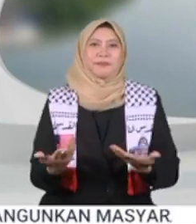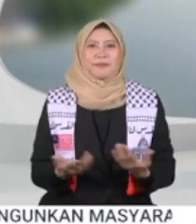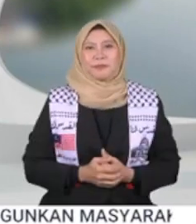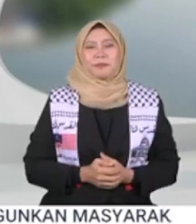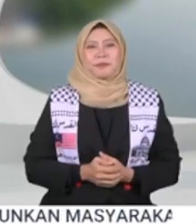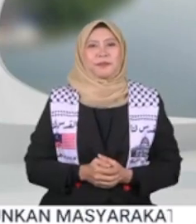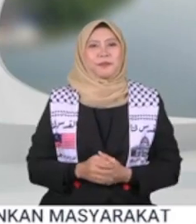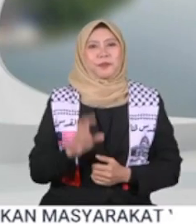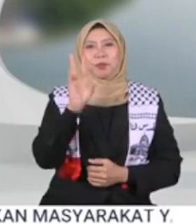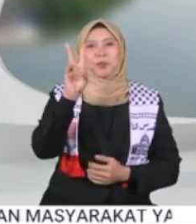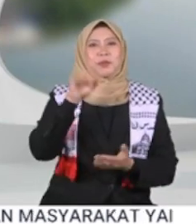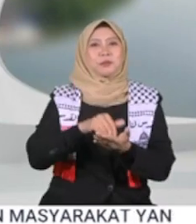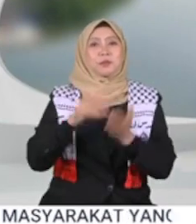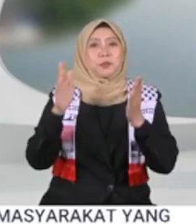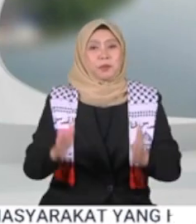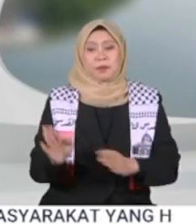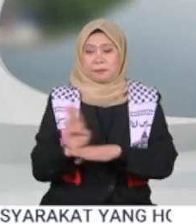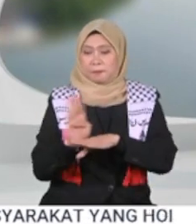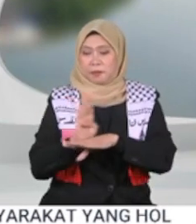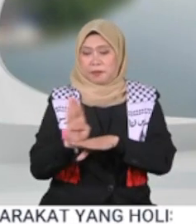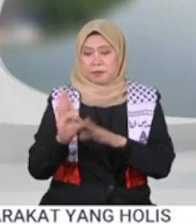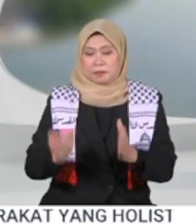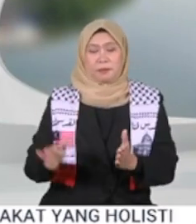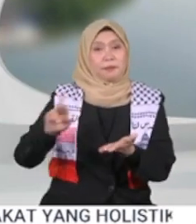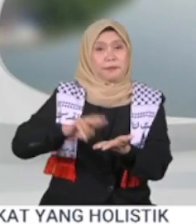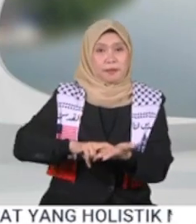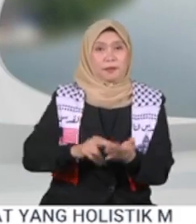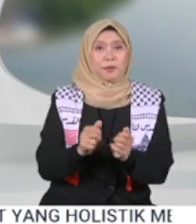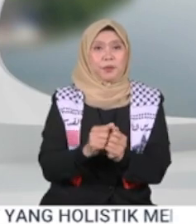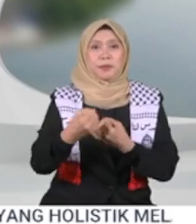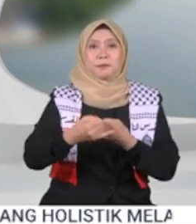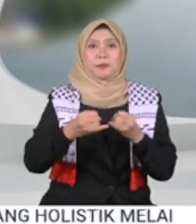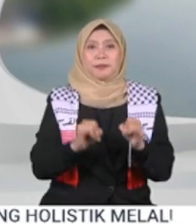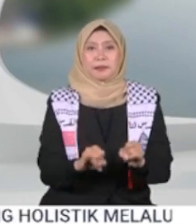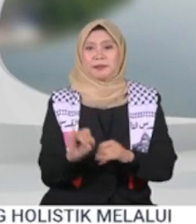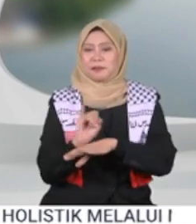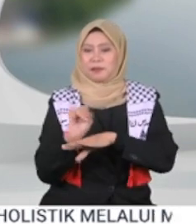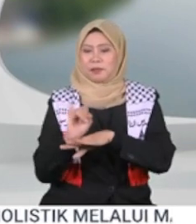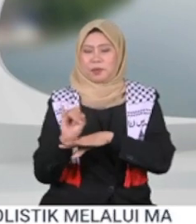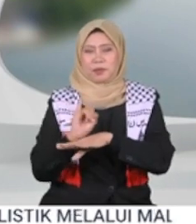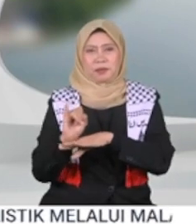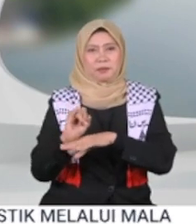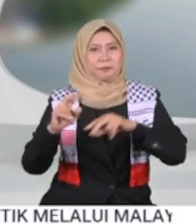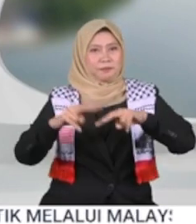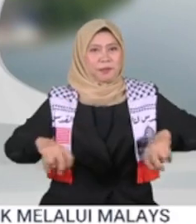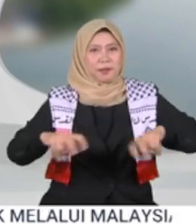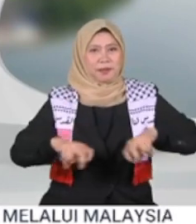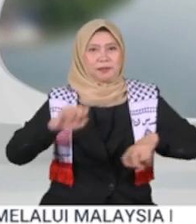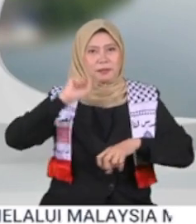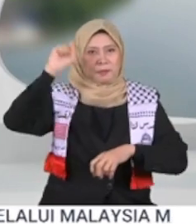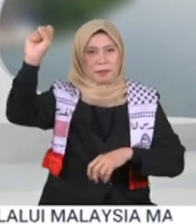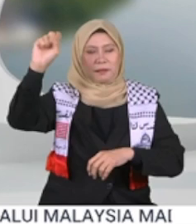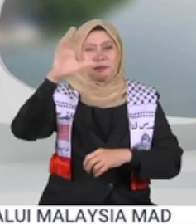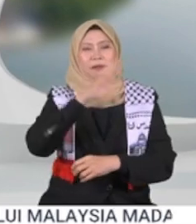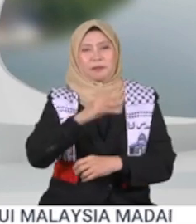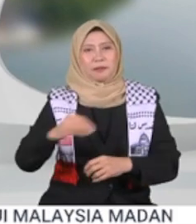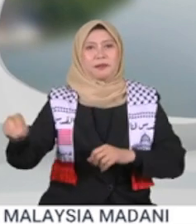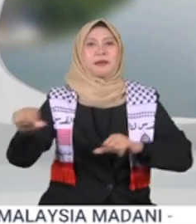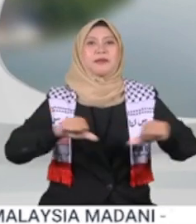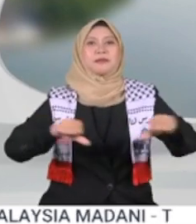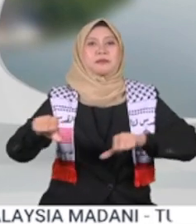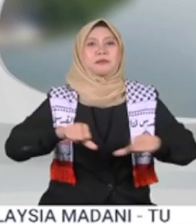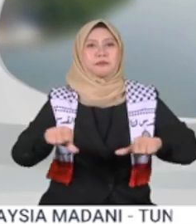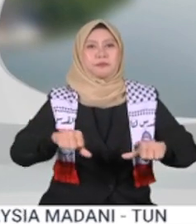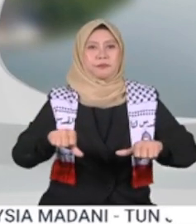lebih 7000 Usahawan yang berdaftar dengan jabatan pembangunan Perindustrian dan penyelidikan Sabah serta bergiat